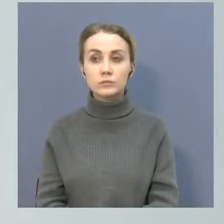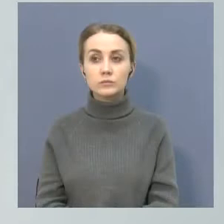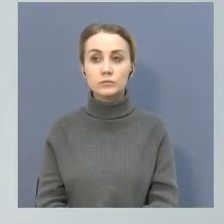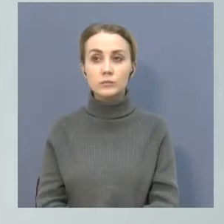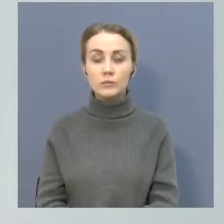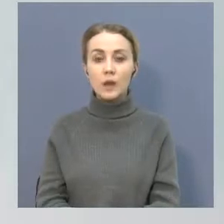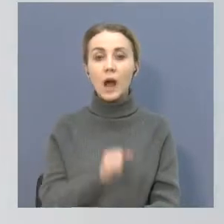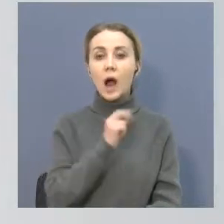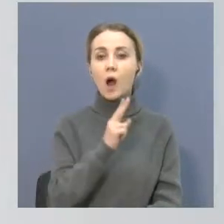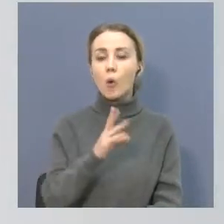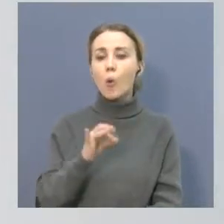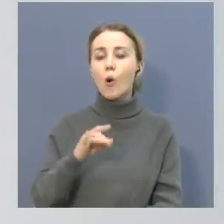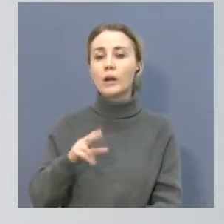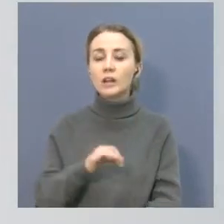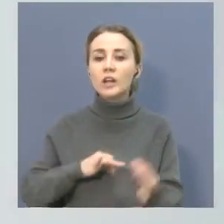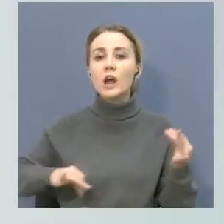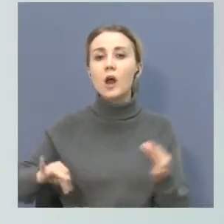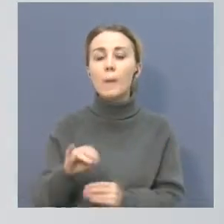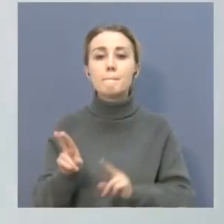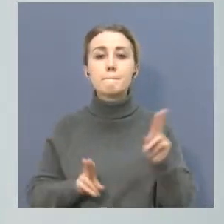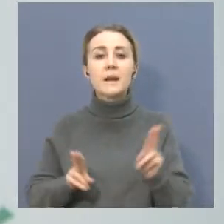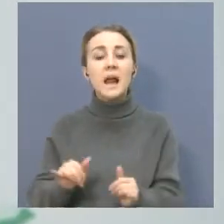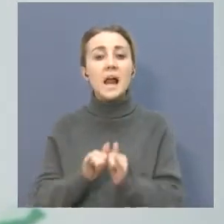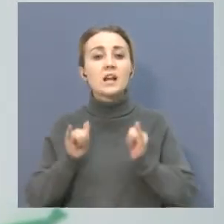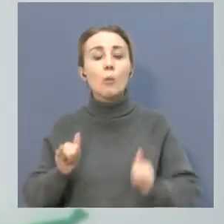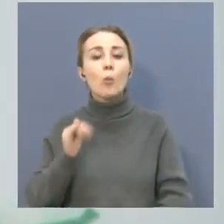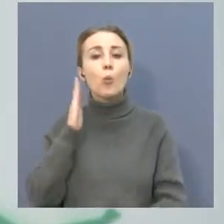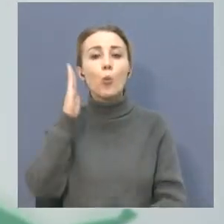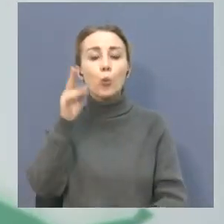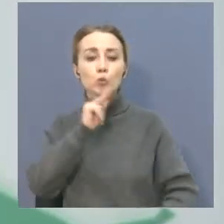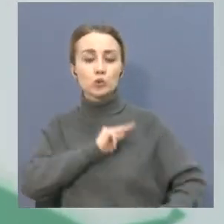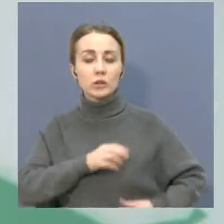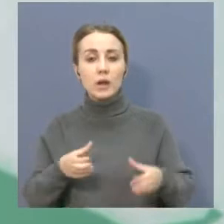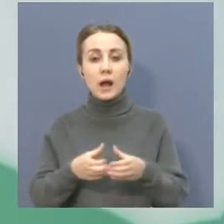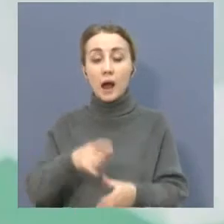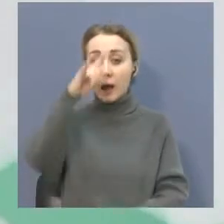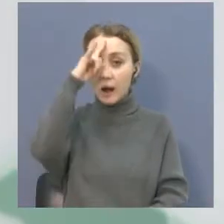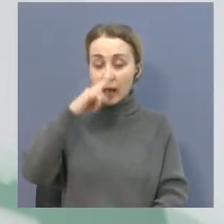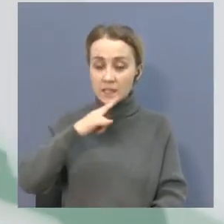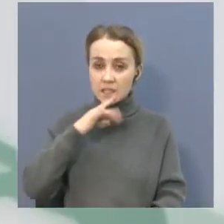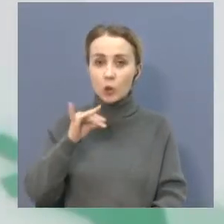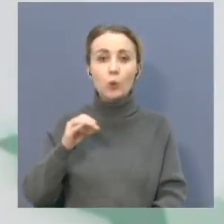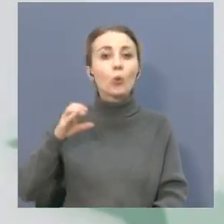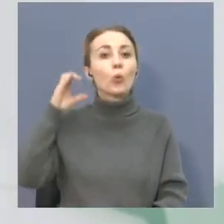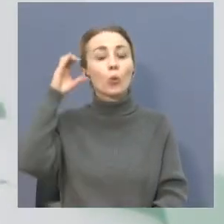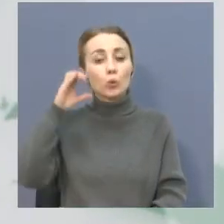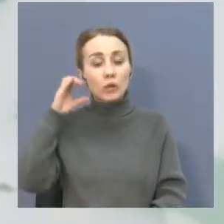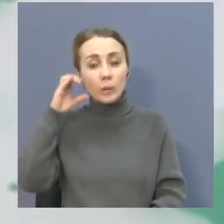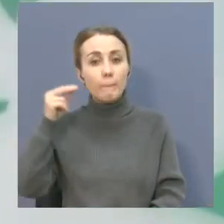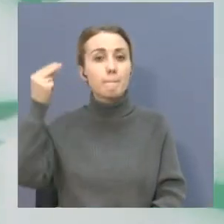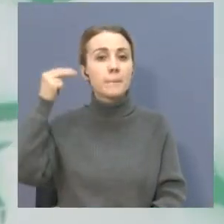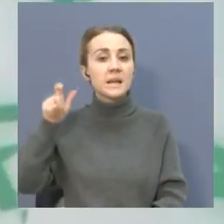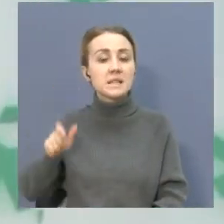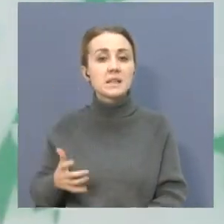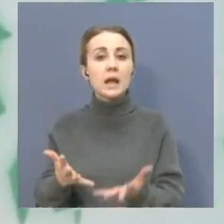Ақордада Қазақстан мен Өзбекстан арасындағы стратегиялық серіктестікті дамыту тетіктері талқыланды. Қасым-Жомарт Тоқаев Өзбекстанның сыртқы істер